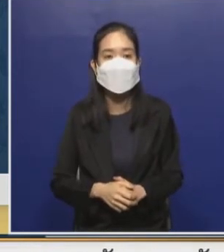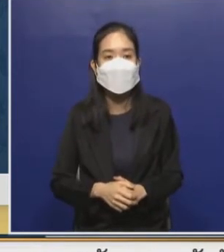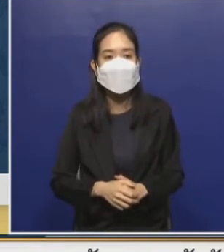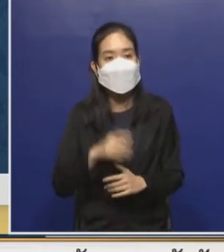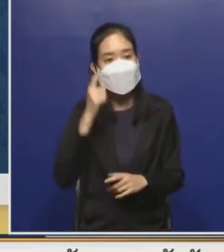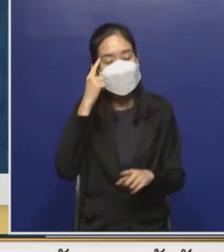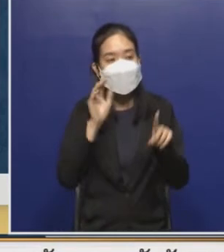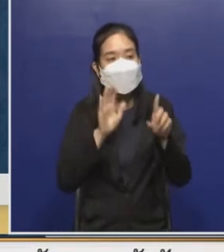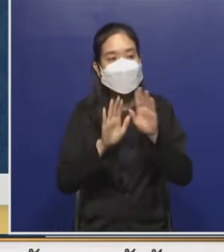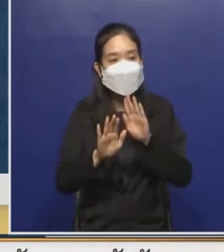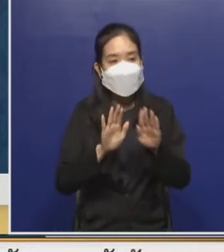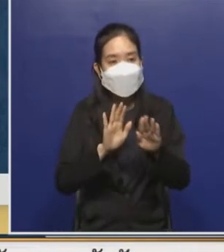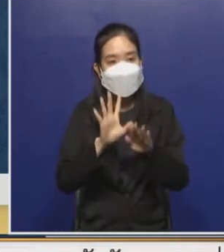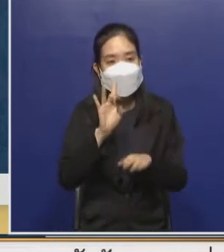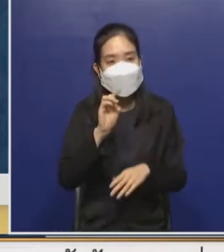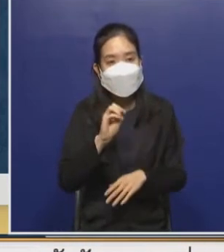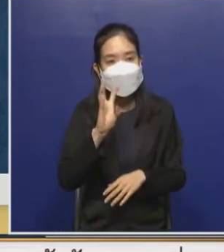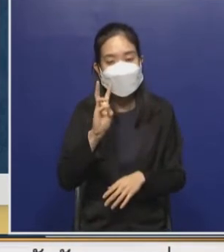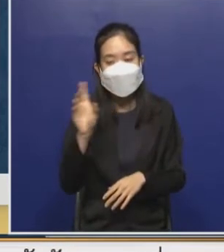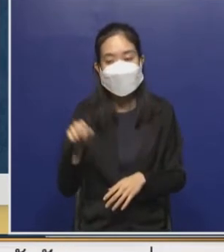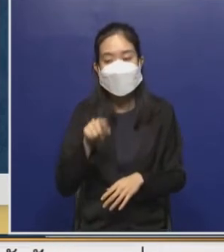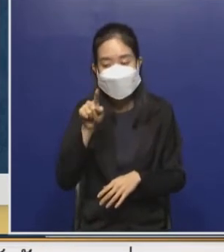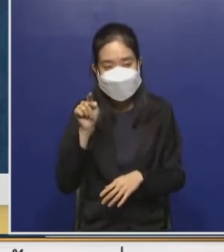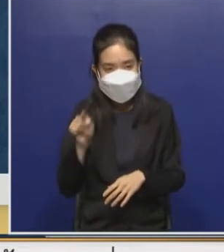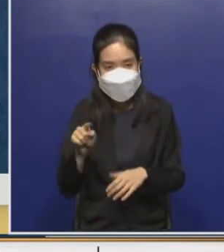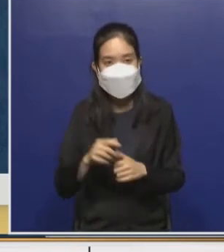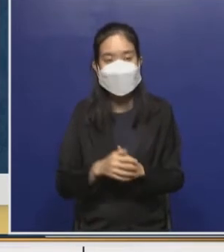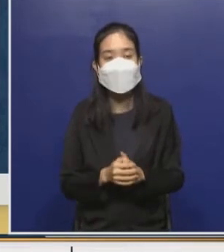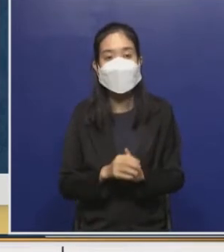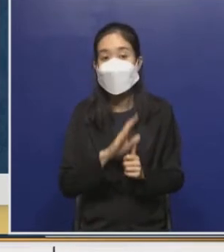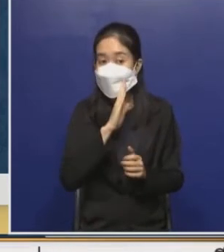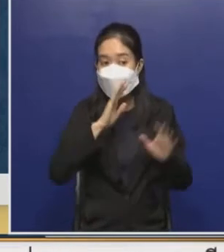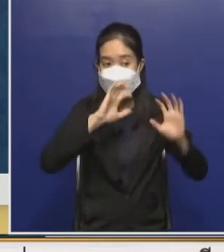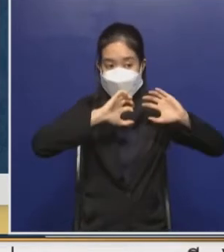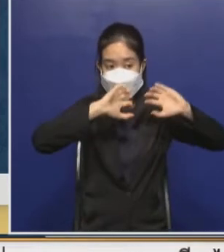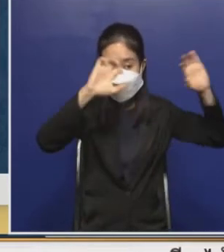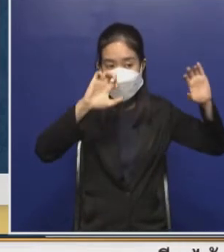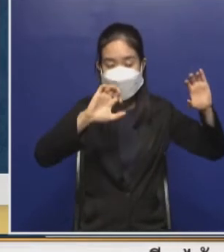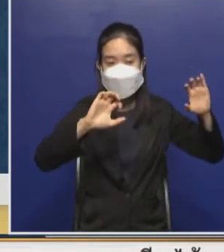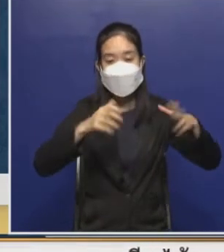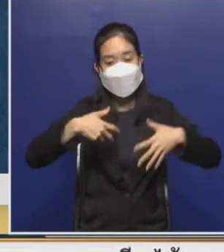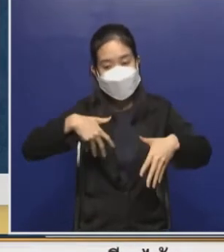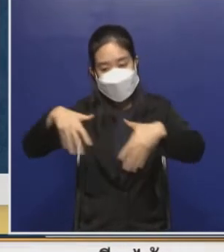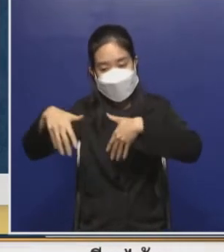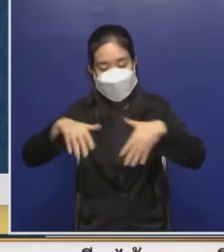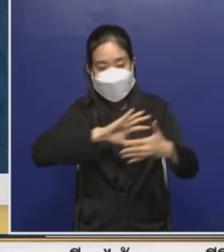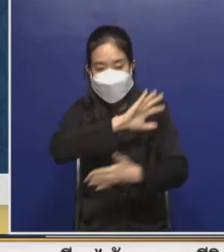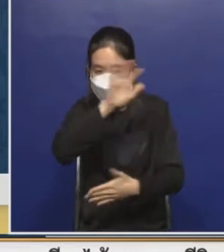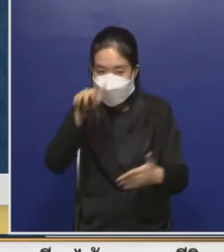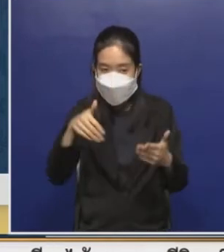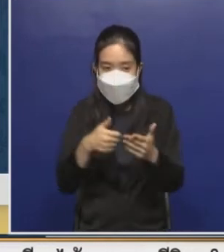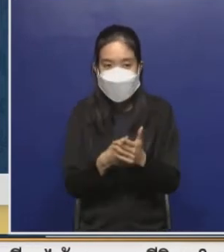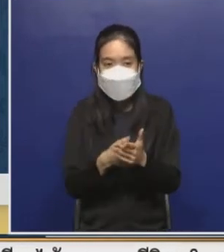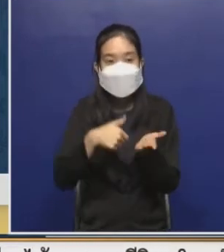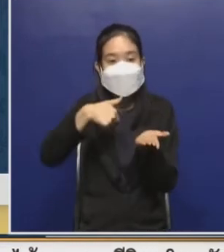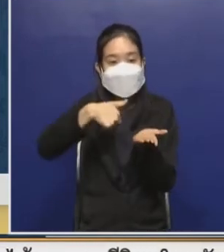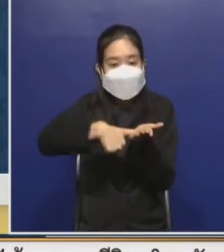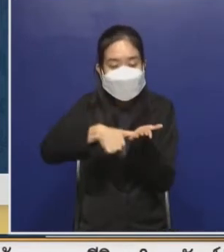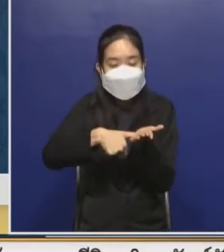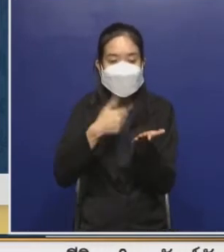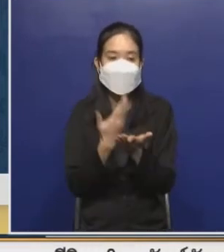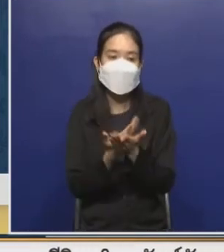อง GDP ของประเทศครัถ้ารวมร compliant ของรัฐบาลและของประชาชนเข้ด้วยกันจะมีมากกว่า